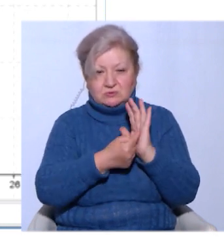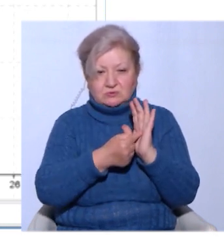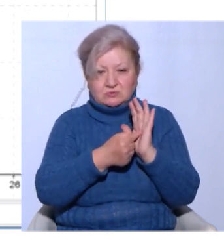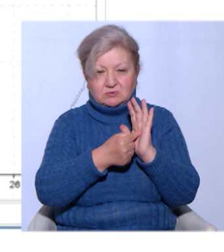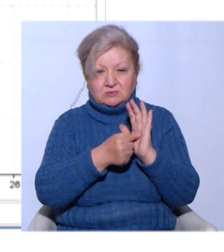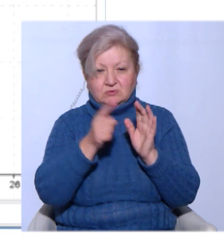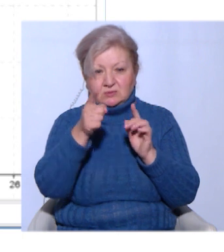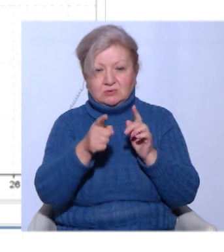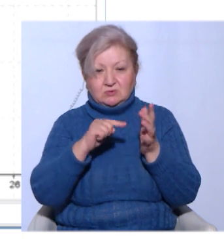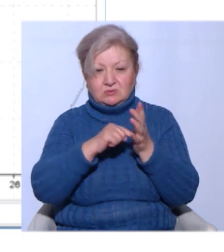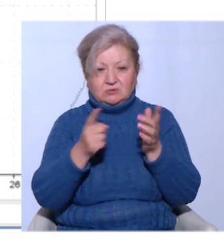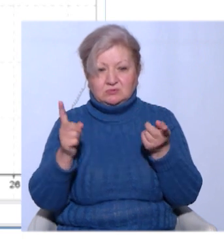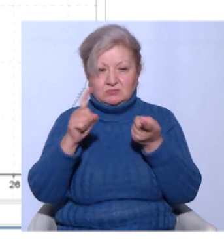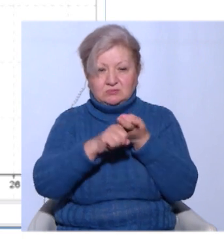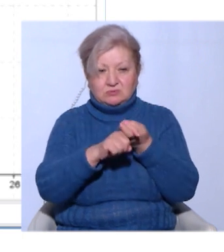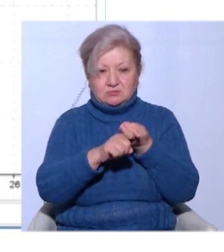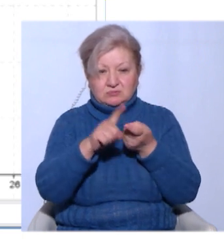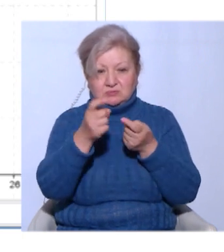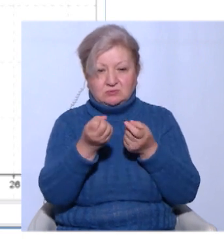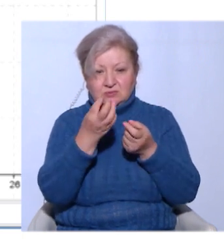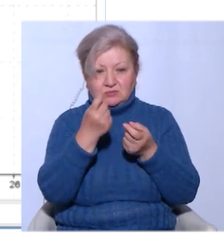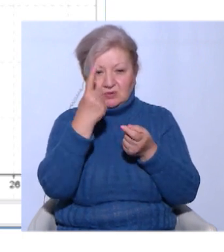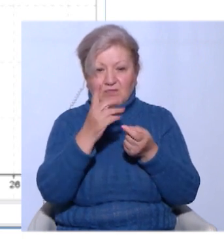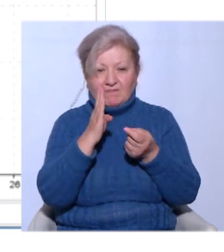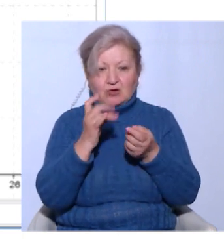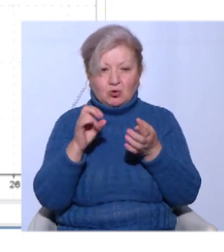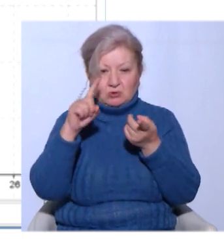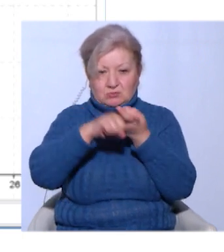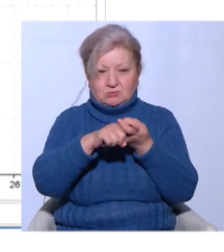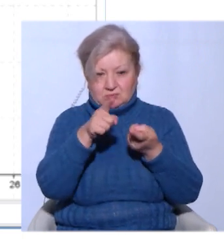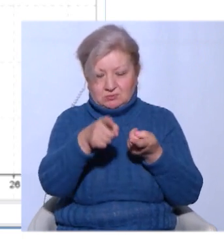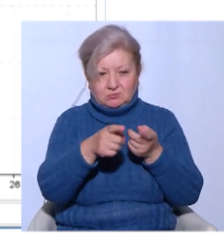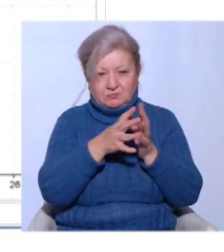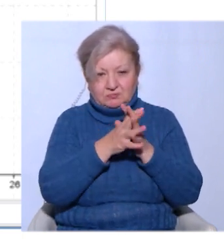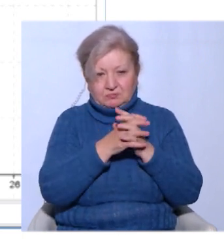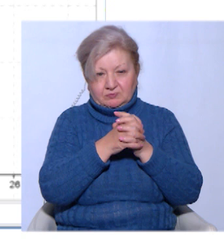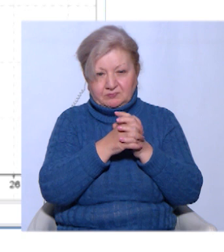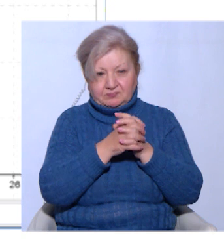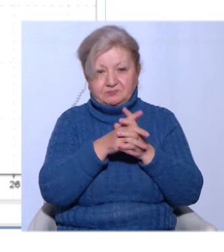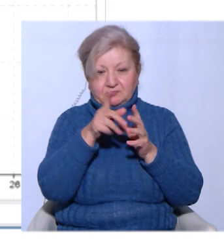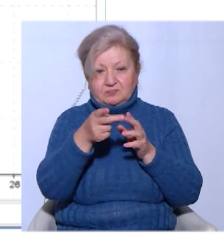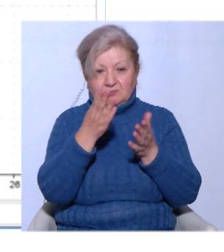წერტილს და აი ეს წერტილი შევაერთოთ კიდევ ერთი ვექტორით.